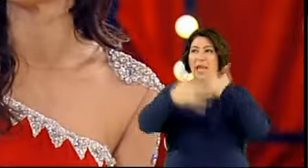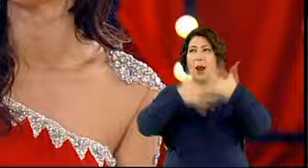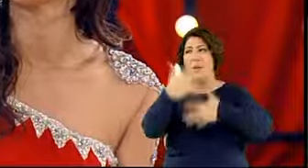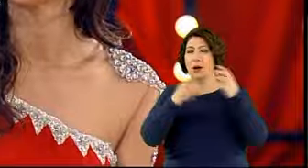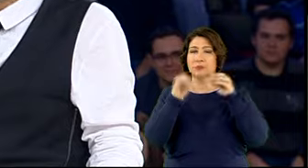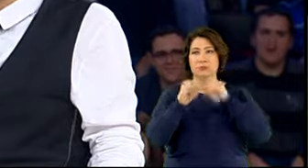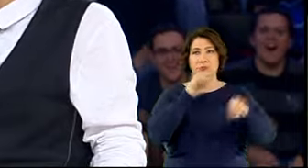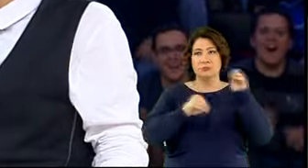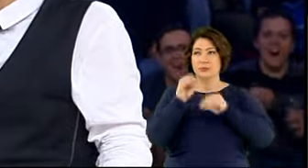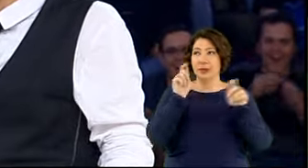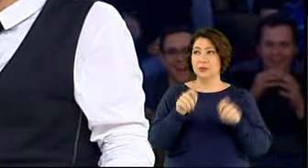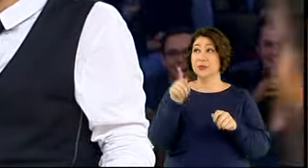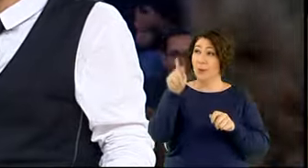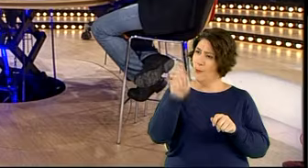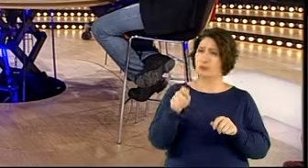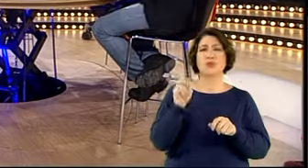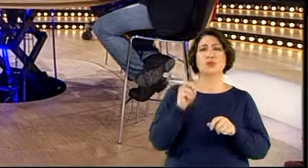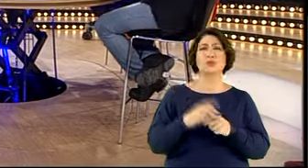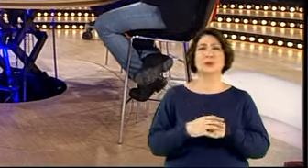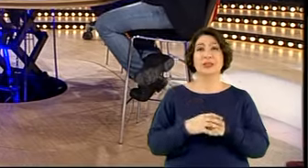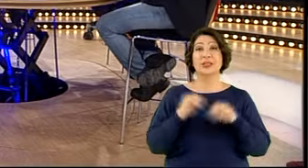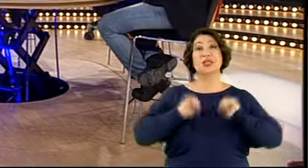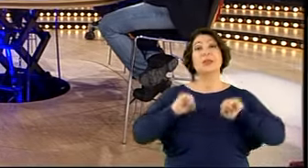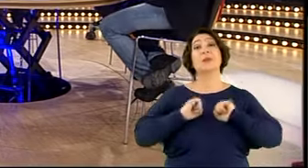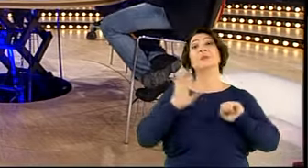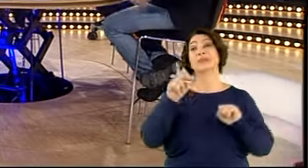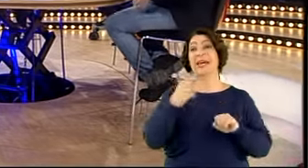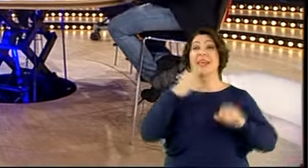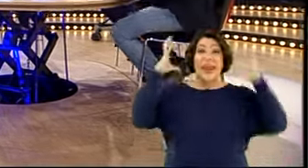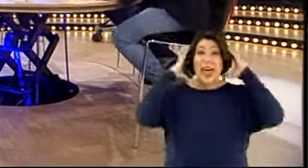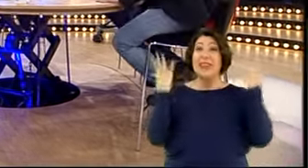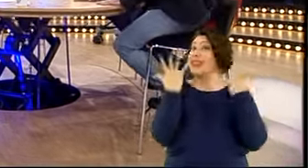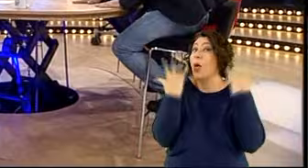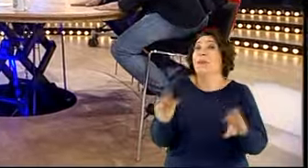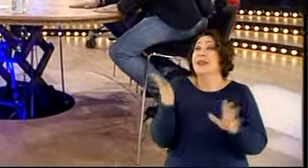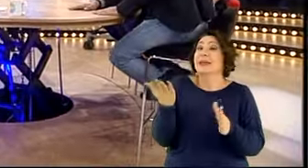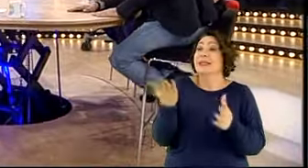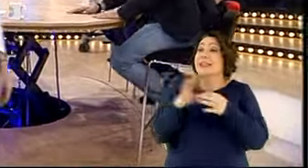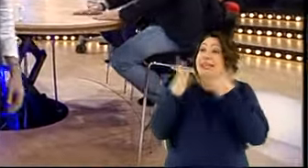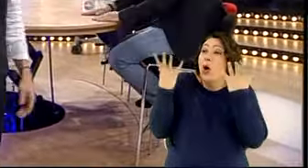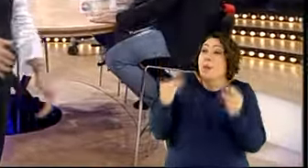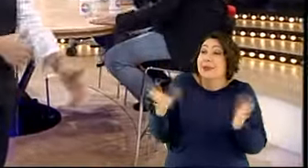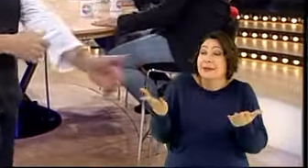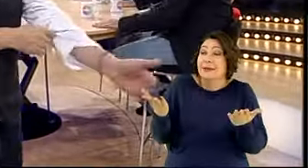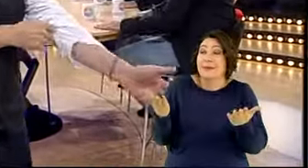yapabilirdiniz. Yapıyorsunuz da. Çalışmamışsınız. Reyhan niçin olmadı? Niçin